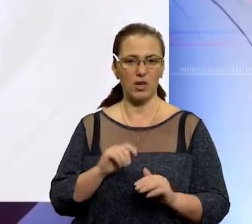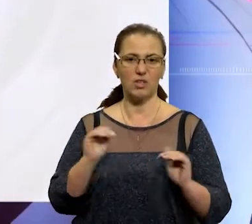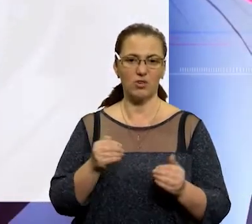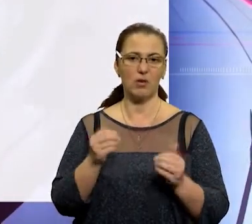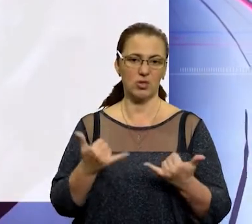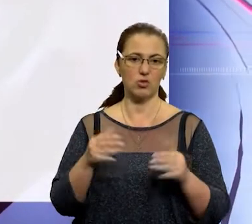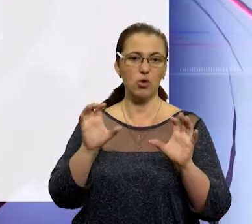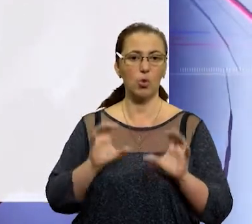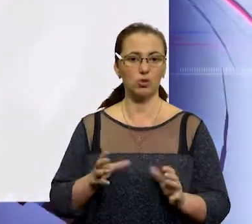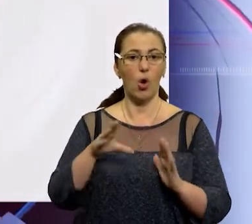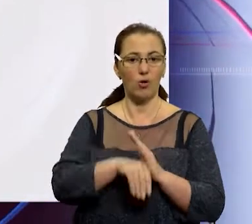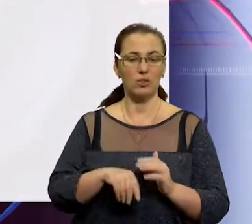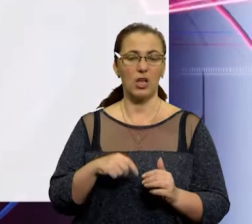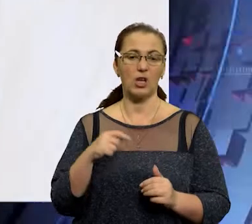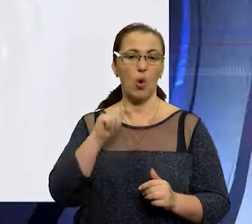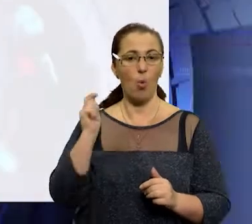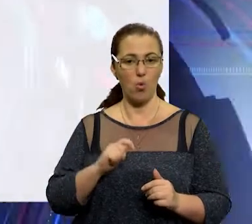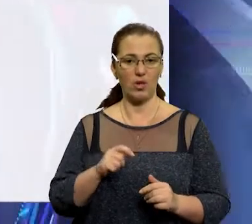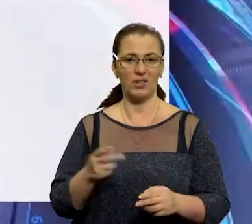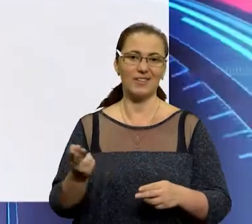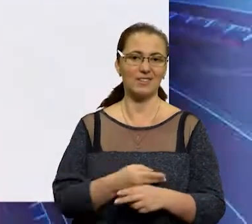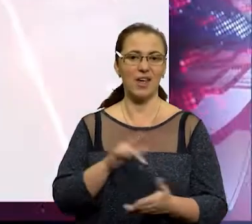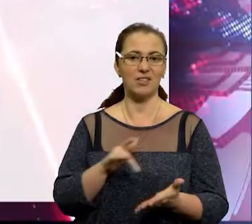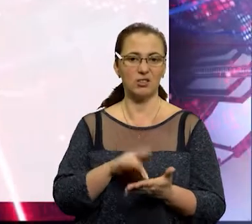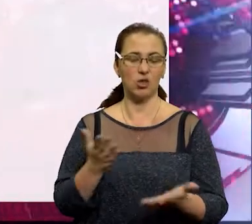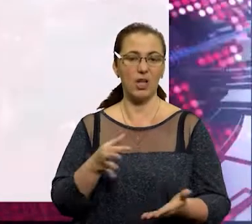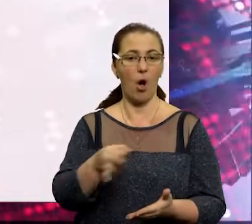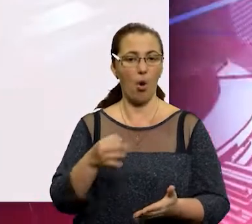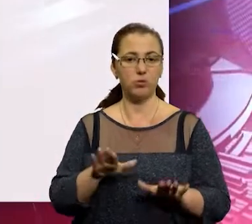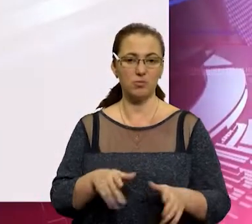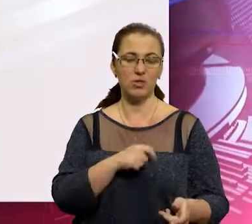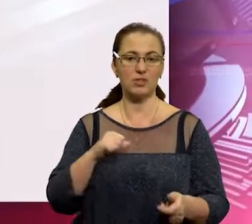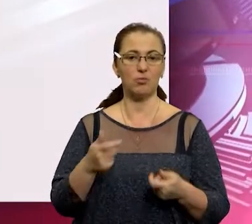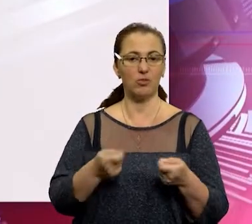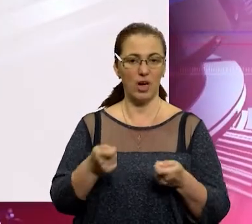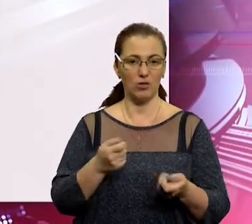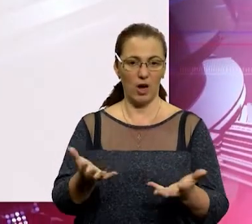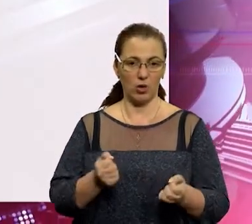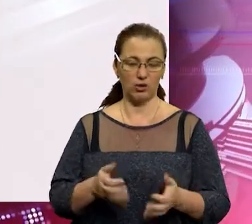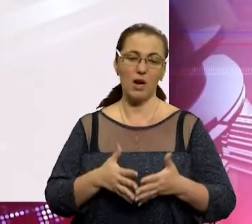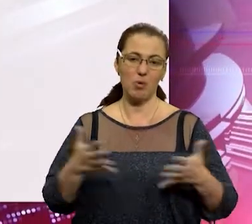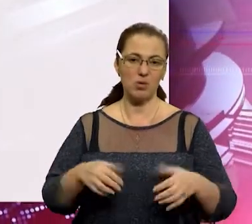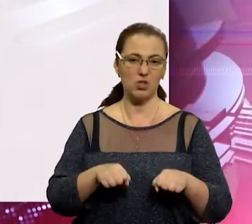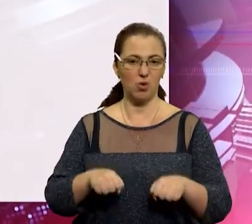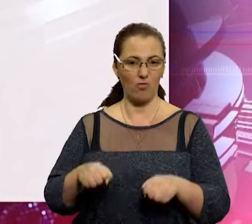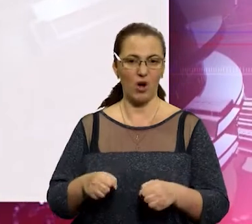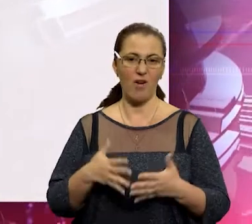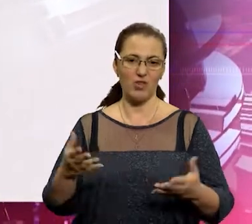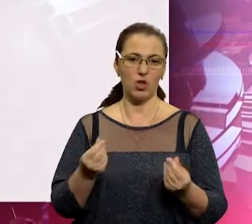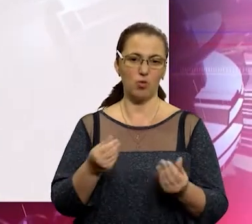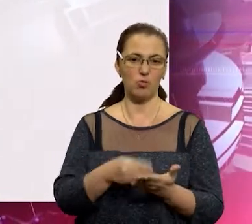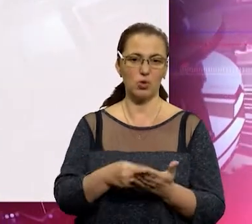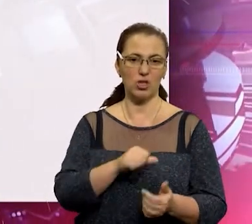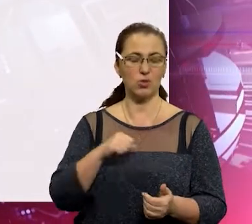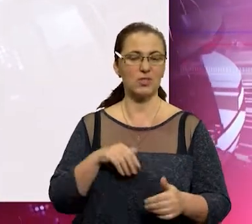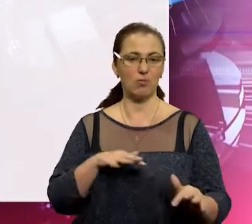конституції, у складі унітарної, але децентралізованої України, де області та місцеве самоврядування отримує широкі повноваження і велику бюджетну